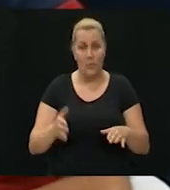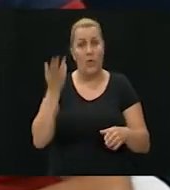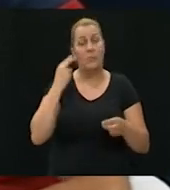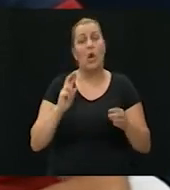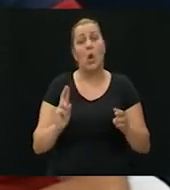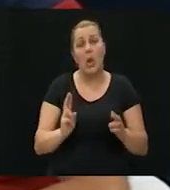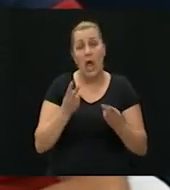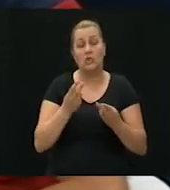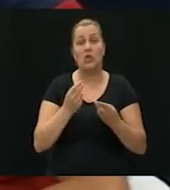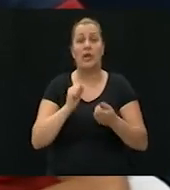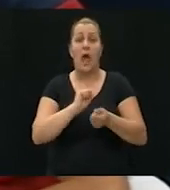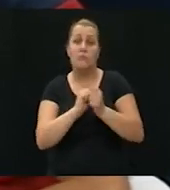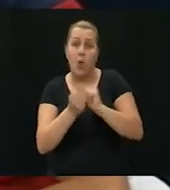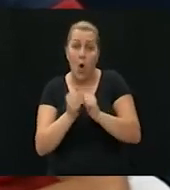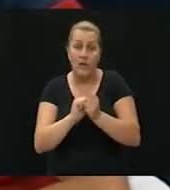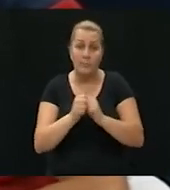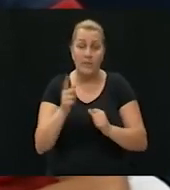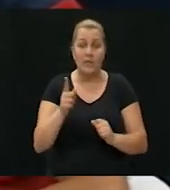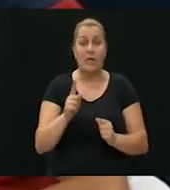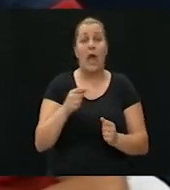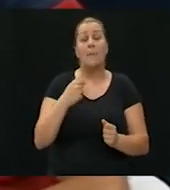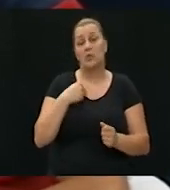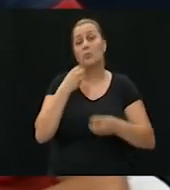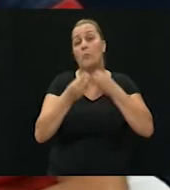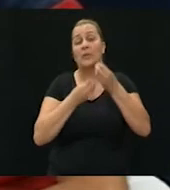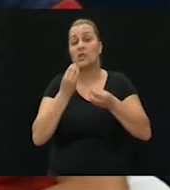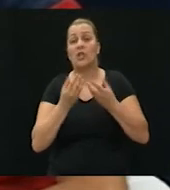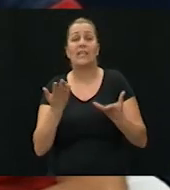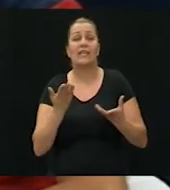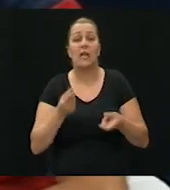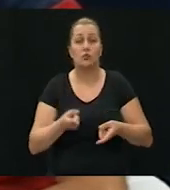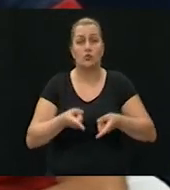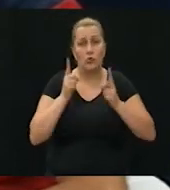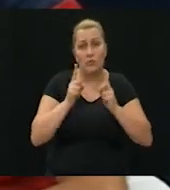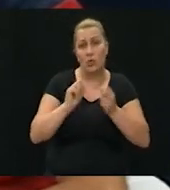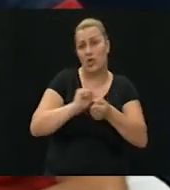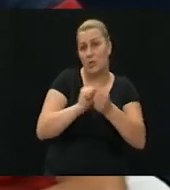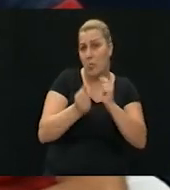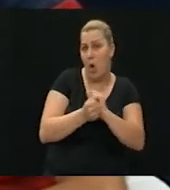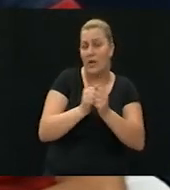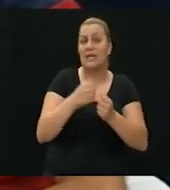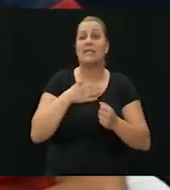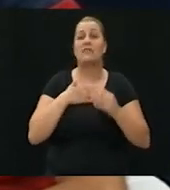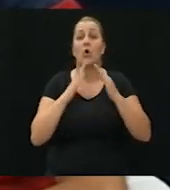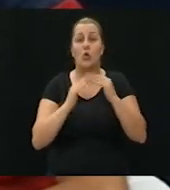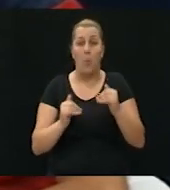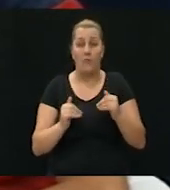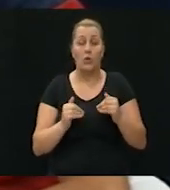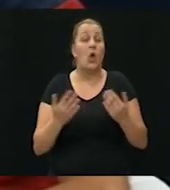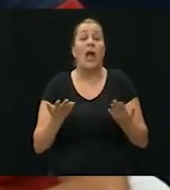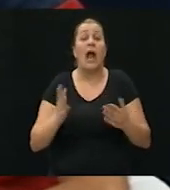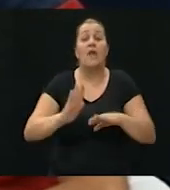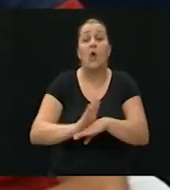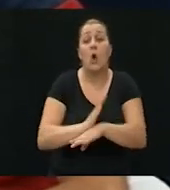na svim ovim bojišnicama, a mi ćemo gledateljima otkriti gdje su sve to Imoćani boj bili za svoju domovinu Hrvatsku. Evo, kakav je osjećaj